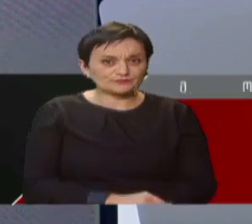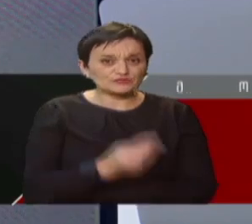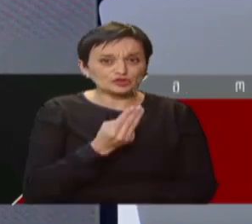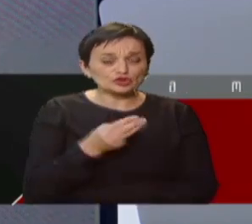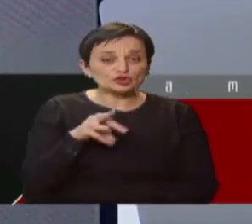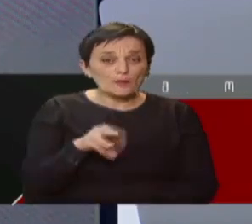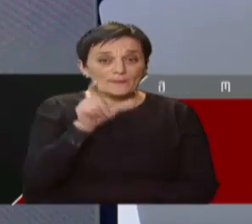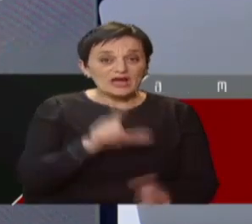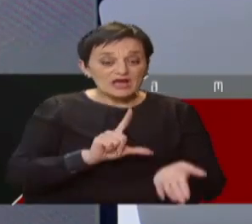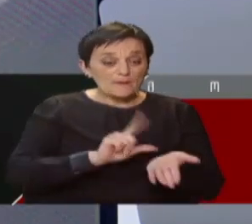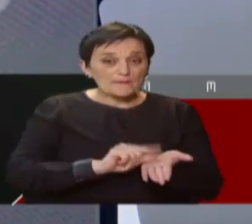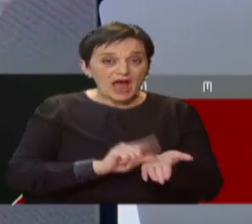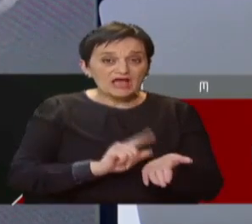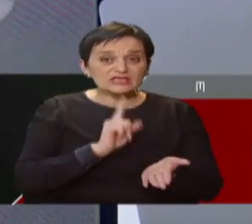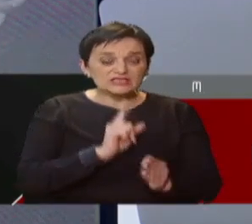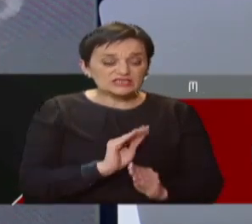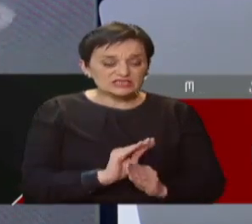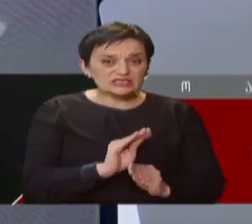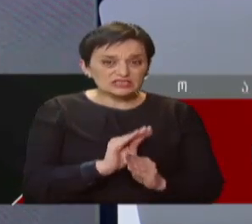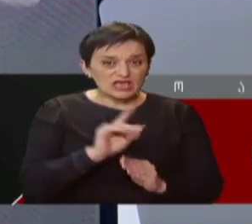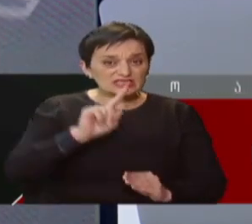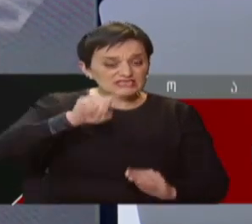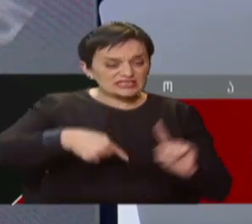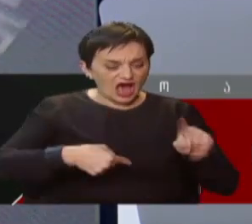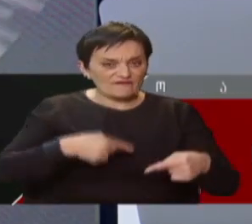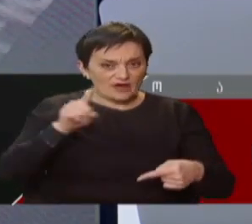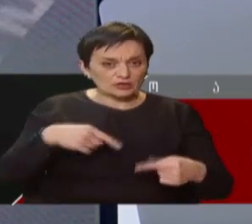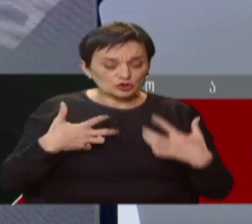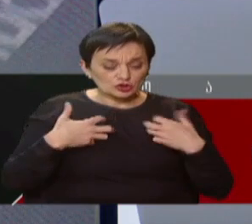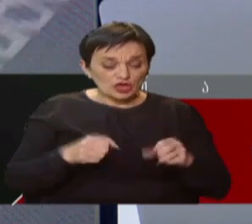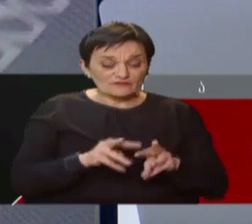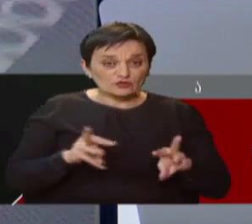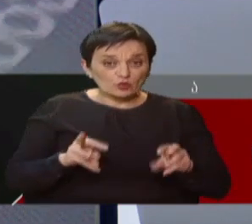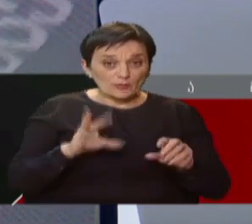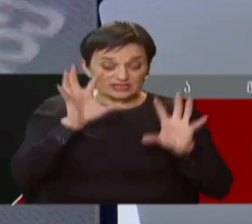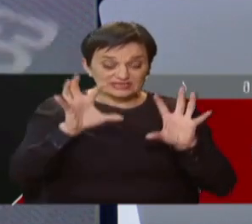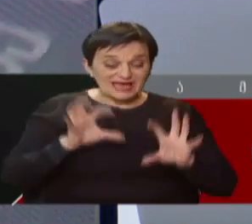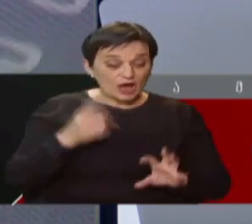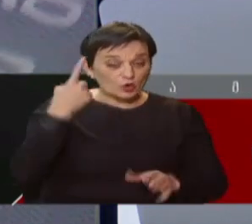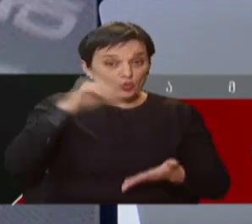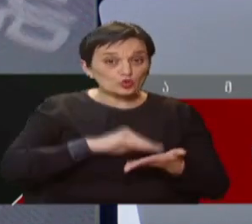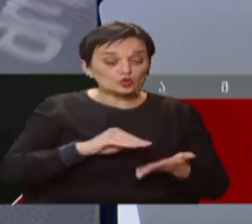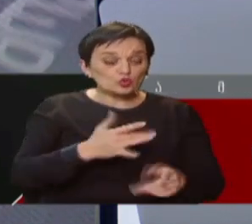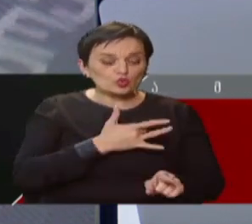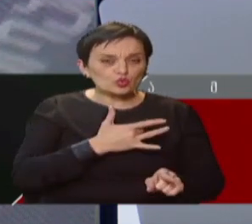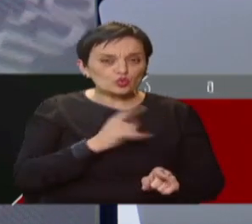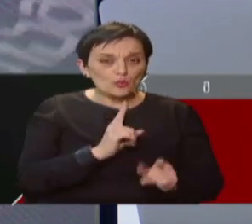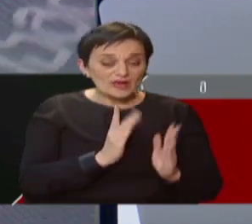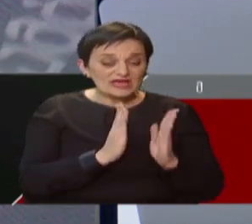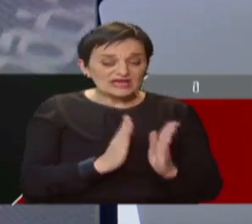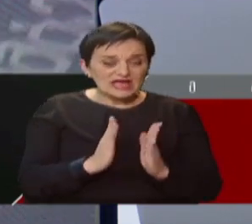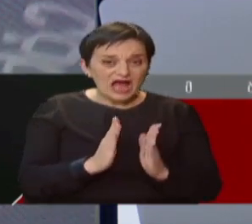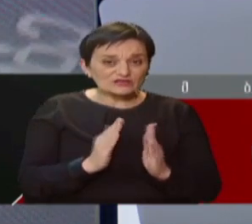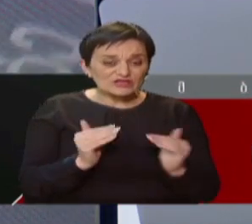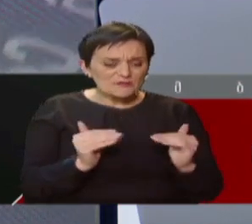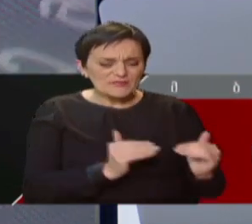Șișul pierde pensia, biscovolțele urmează zdrășe, s-a zluat saval de bulogar, te-ai antat cu ministru, s-a canon de blo inițiativa, gulis fondrom gani s-a zgruba, is minimal